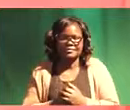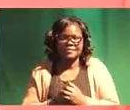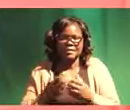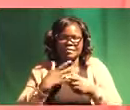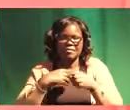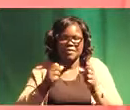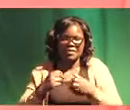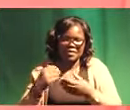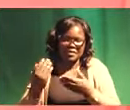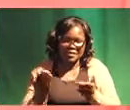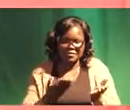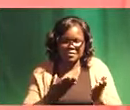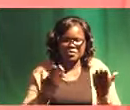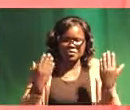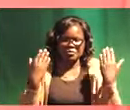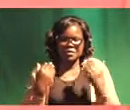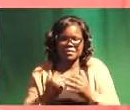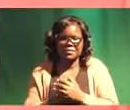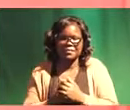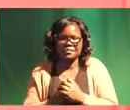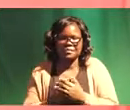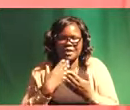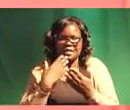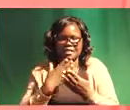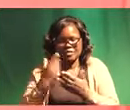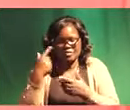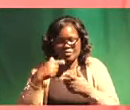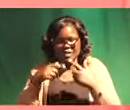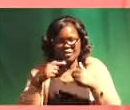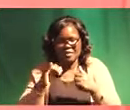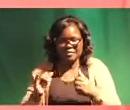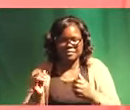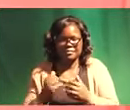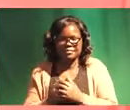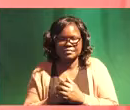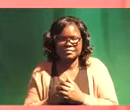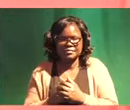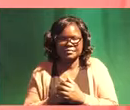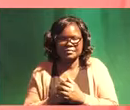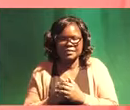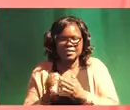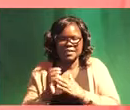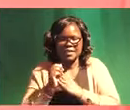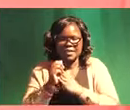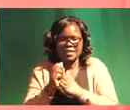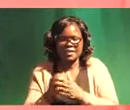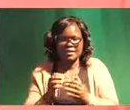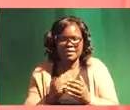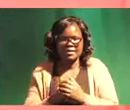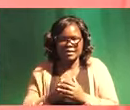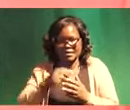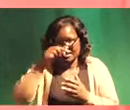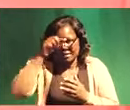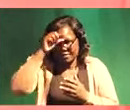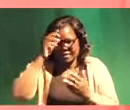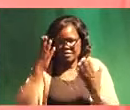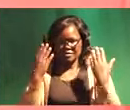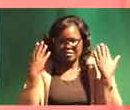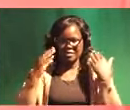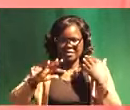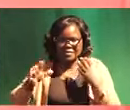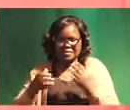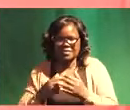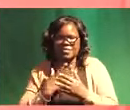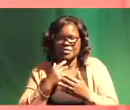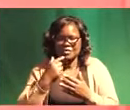Rais, tunakukaribisha sana hapa Meru. Asante kwa kufika. Na mimi kama kiongozi, gavana wa Meru,